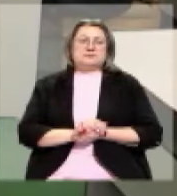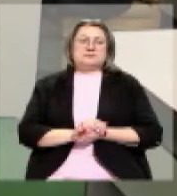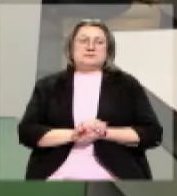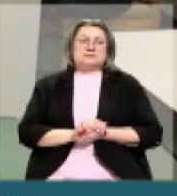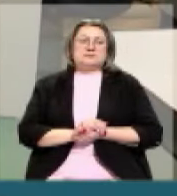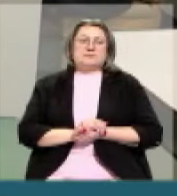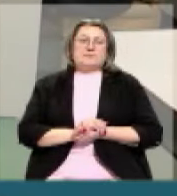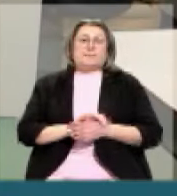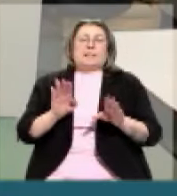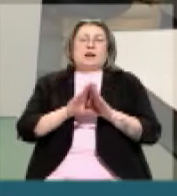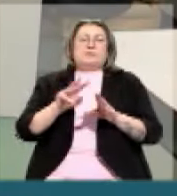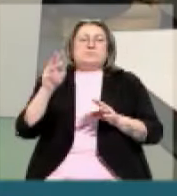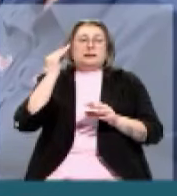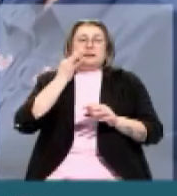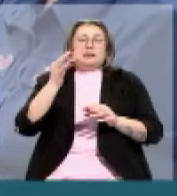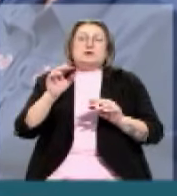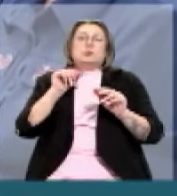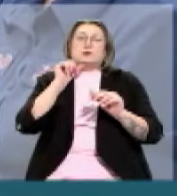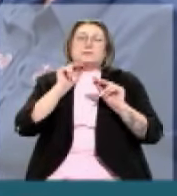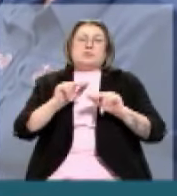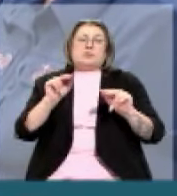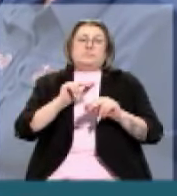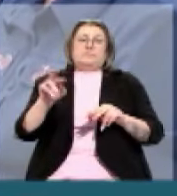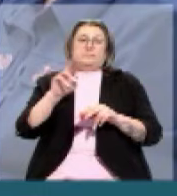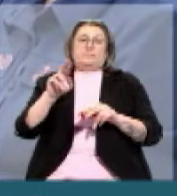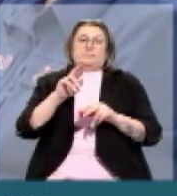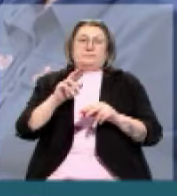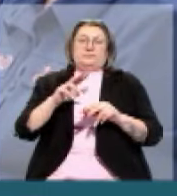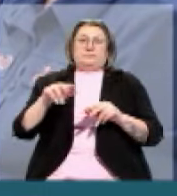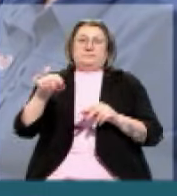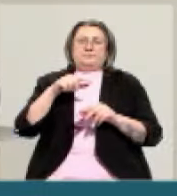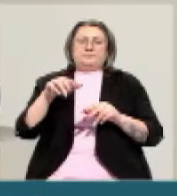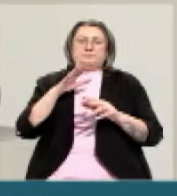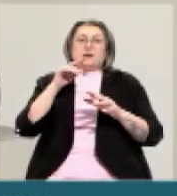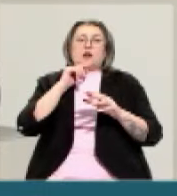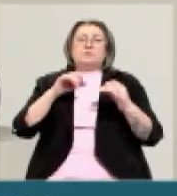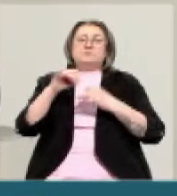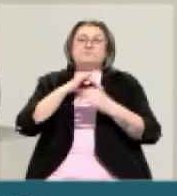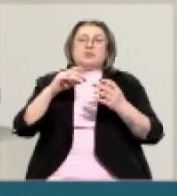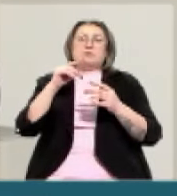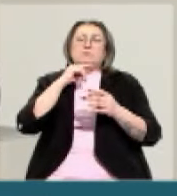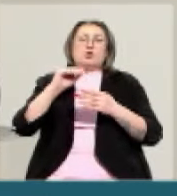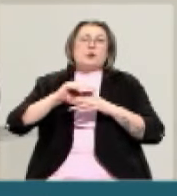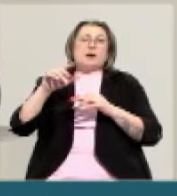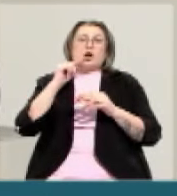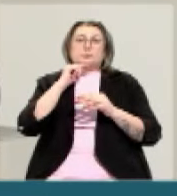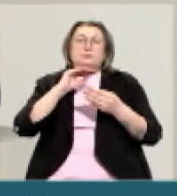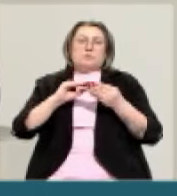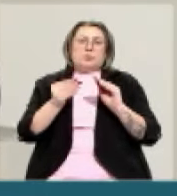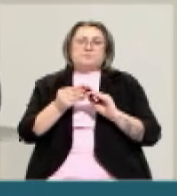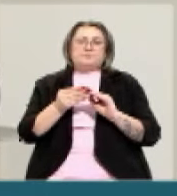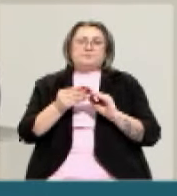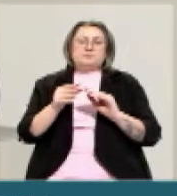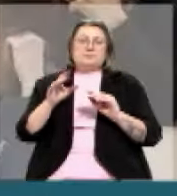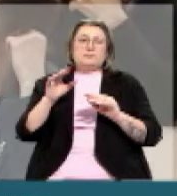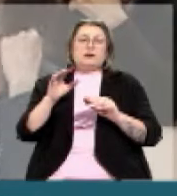Қаңтар оқиғасына жылдар бойы қордаланған әлеуметтік экономикалық мәселелер жалпы тоқыраудың билікпен қоғамды аздырып тоздыруы себеп